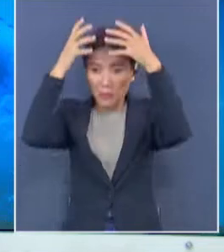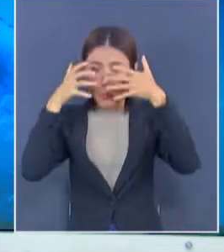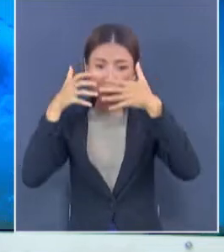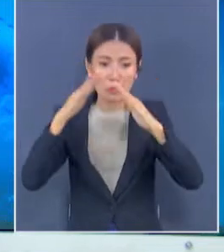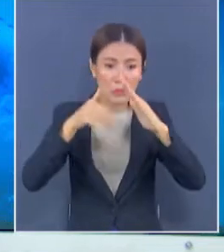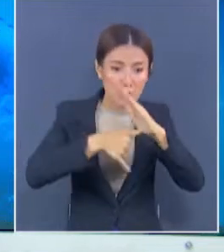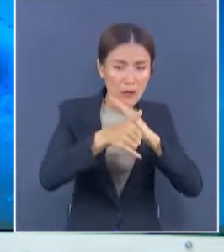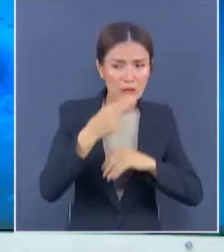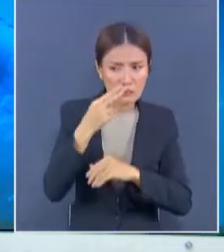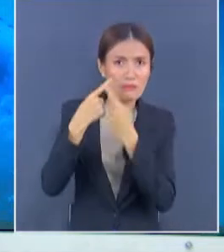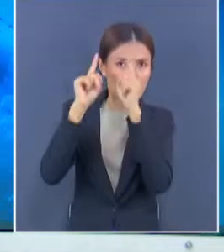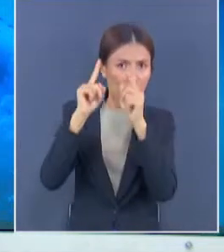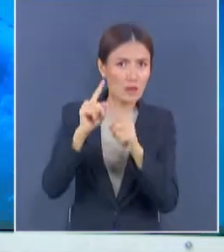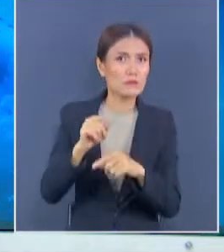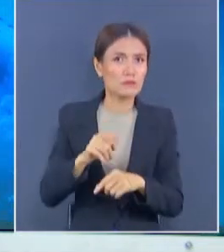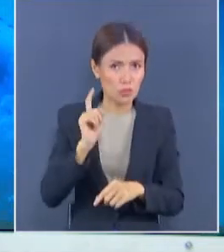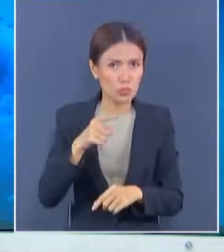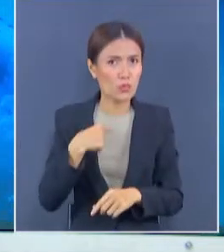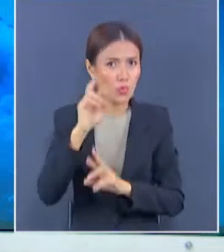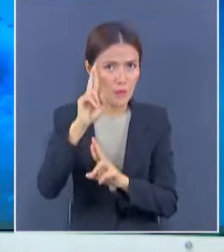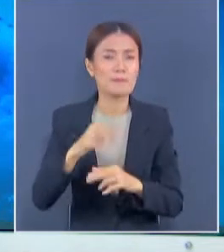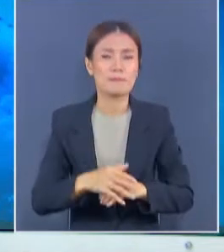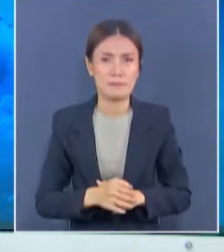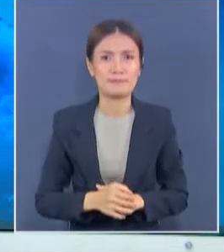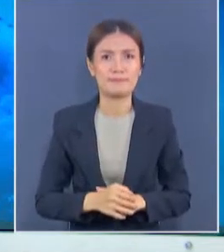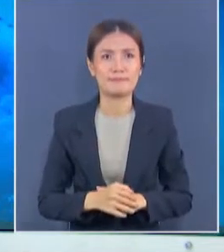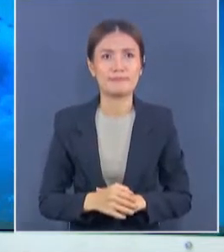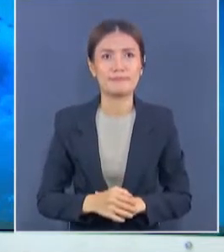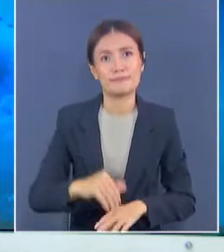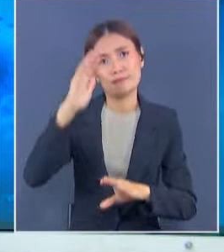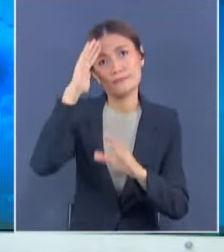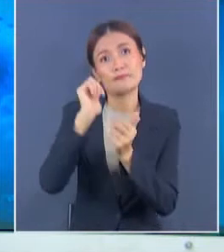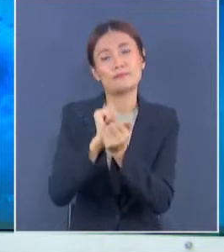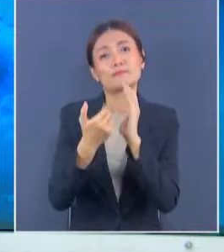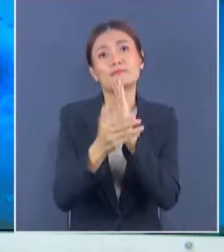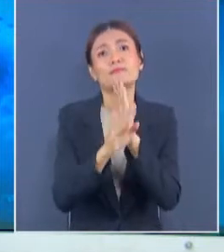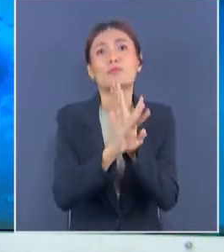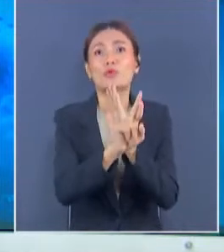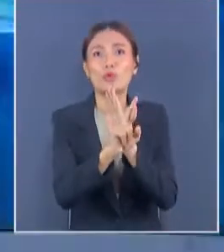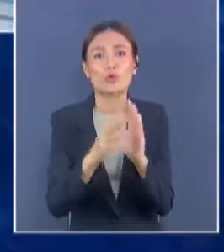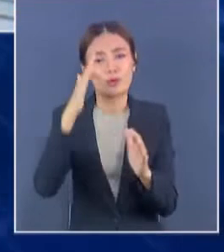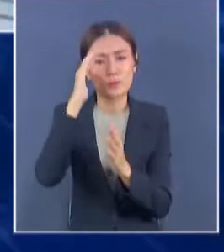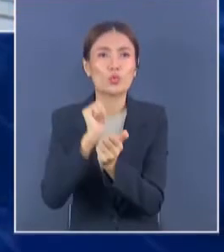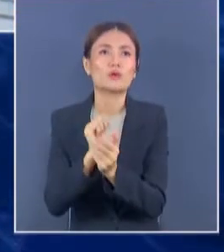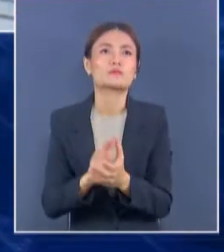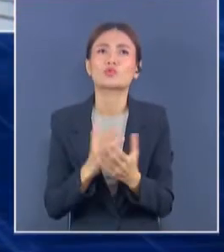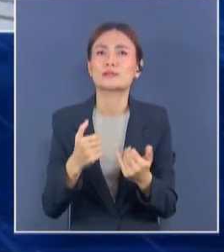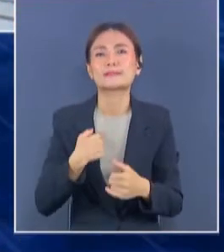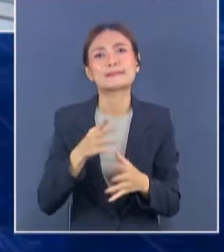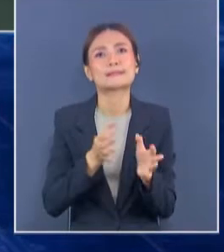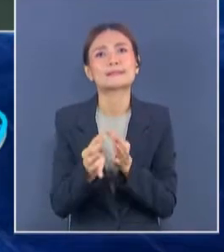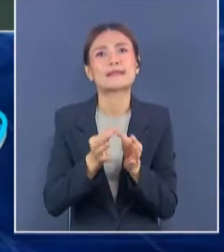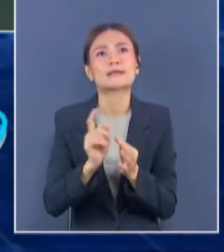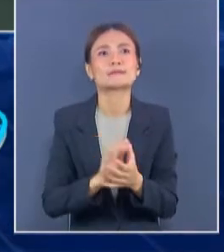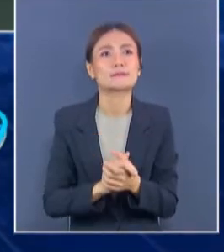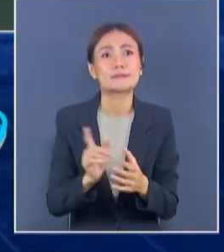แต่กูไม่ต้องคับขยะไปดูอีกเรื่องหนึ่งที่ตำรวจสภ.ประโคนชัยที่จังหวัดบุรีรัมย์ต้องบอกว่านั่งไม่ติดต้องออกมาชี้แจง